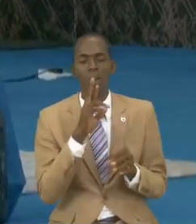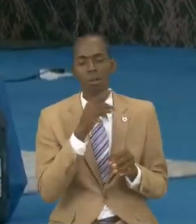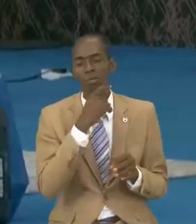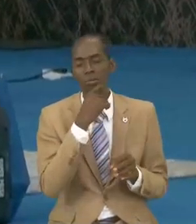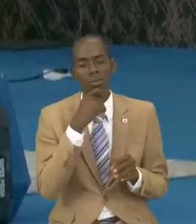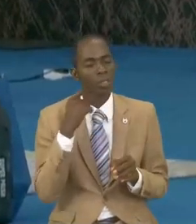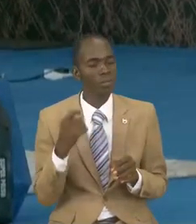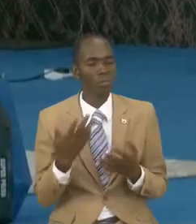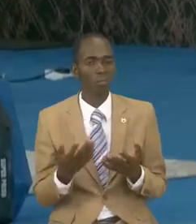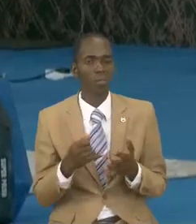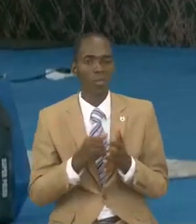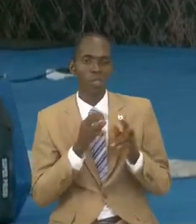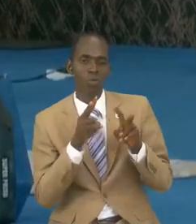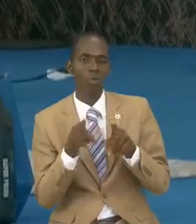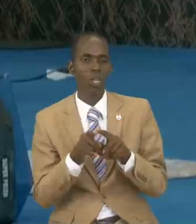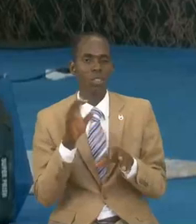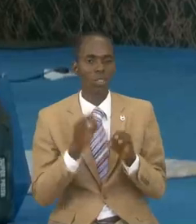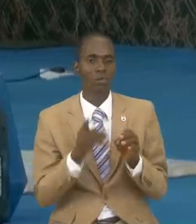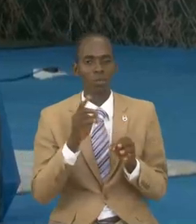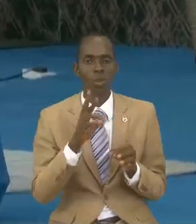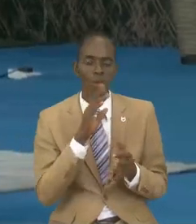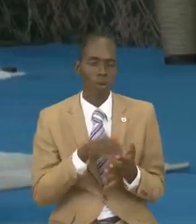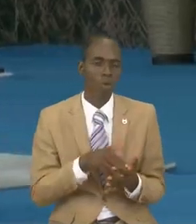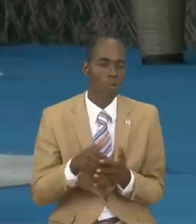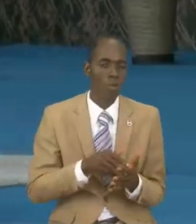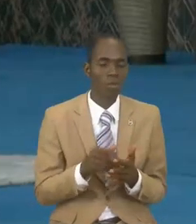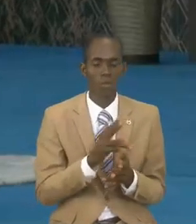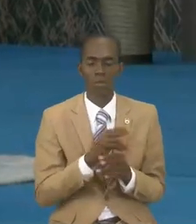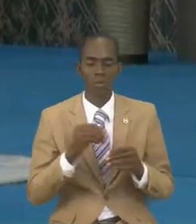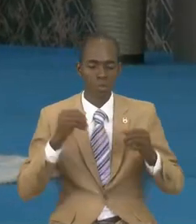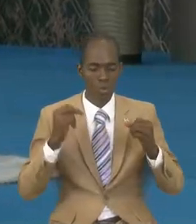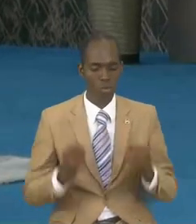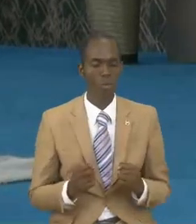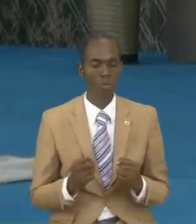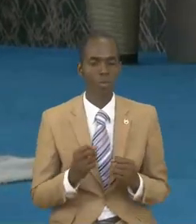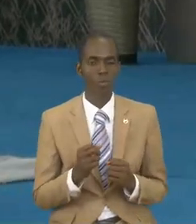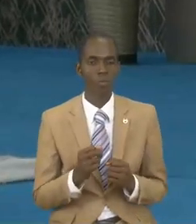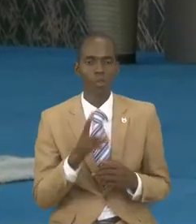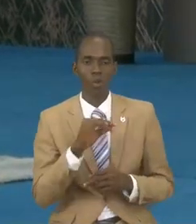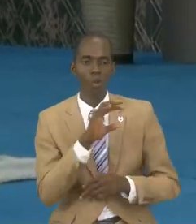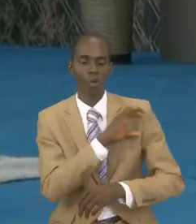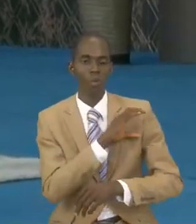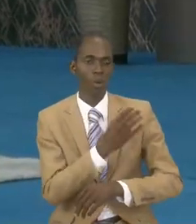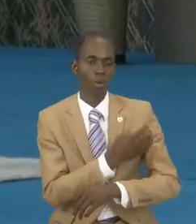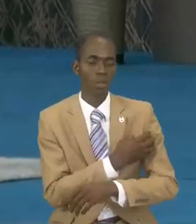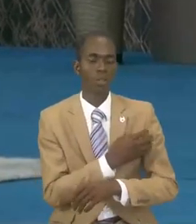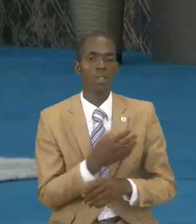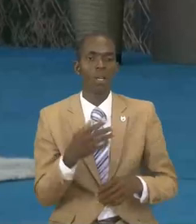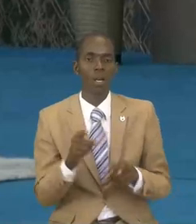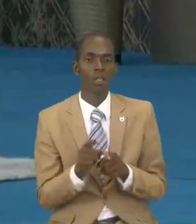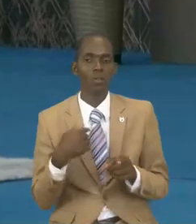es anémié. Il n'y a plus de force, il n'y a plus de puissance. Mais comme nous venons